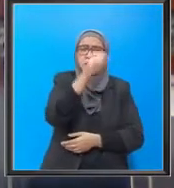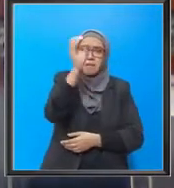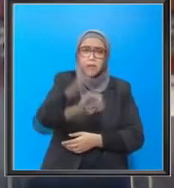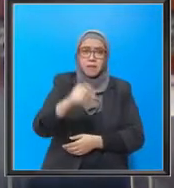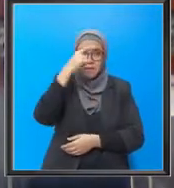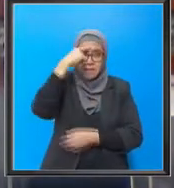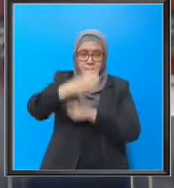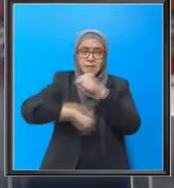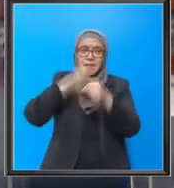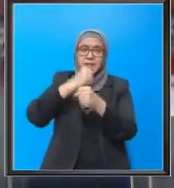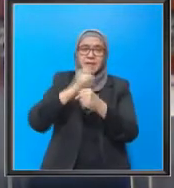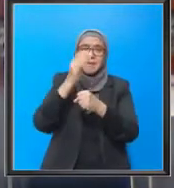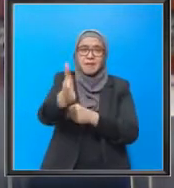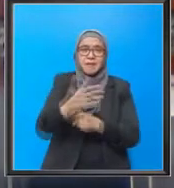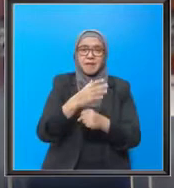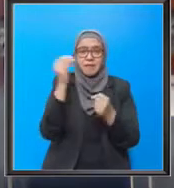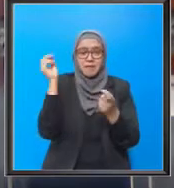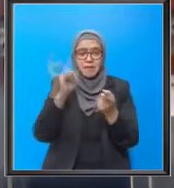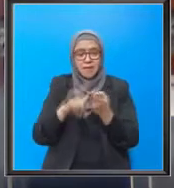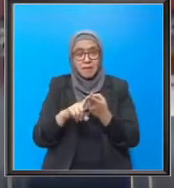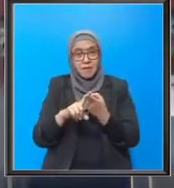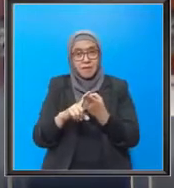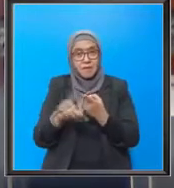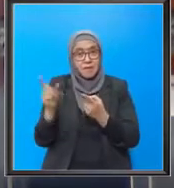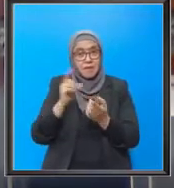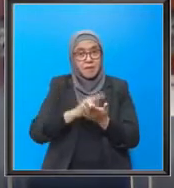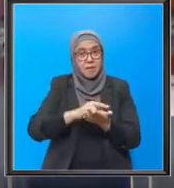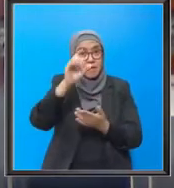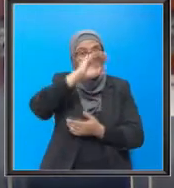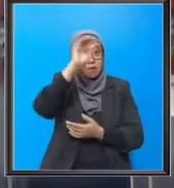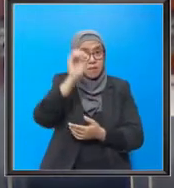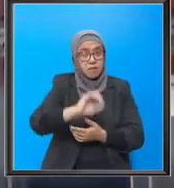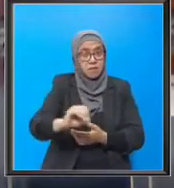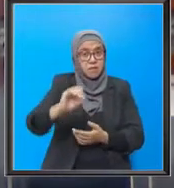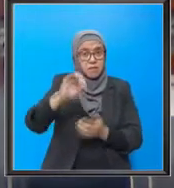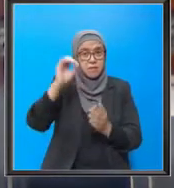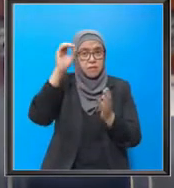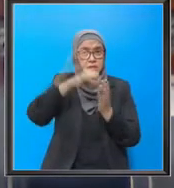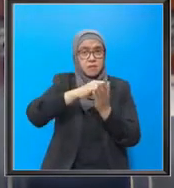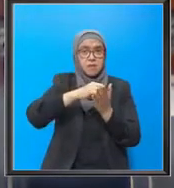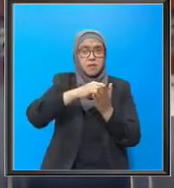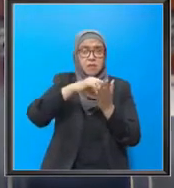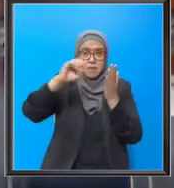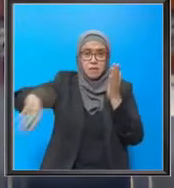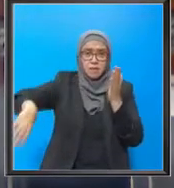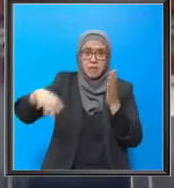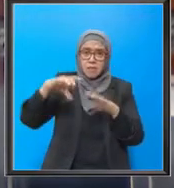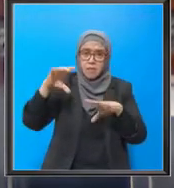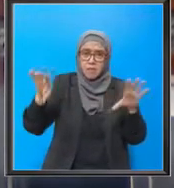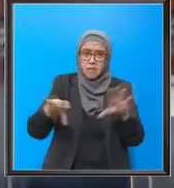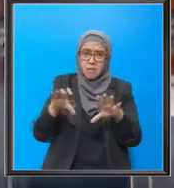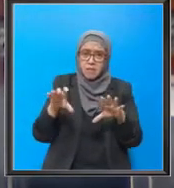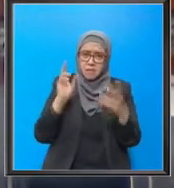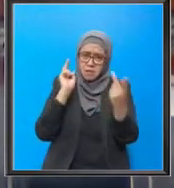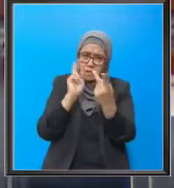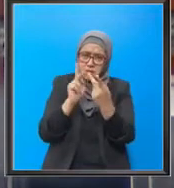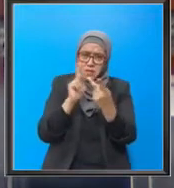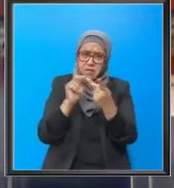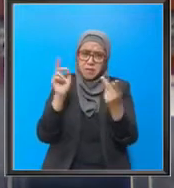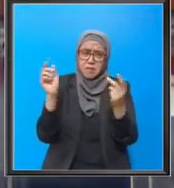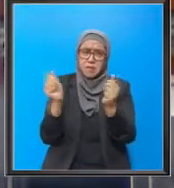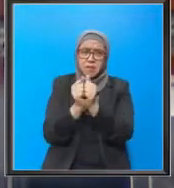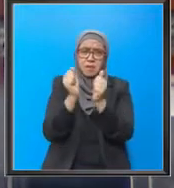bagi tahun hadapan dan Adakah pemotong ini wajar dilakukan di saat negara sedang berusaha memastikan tahap